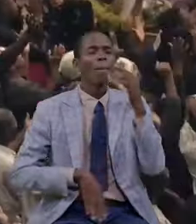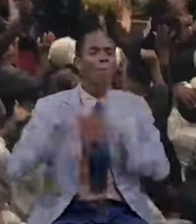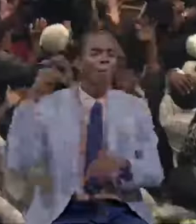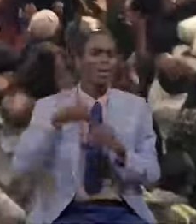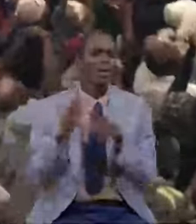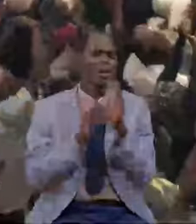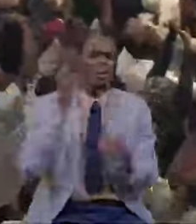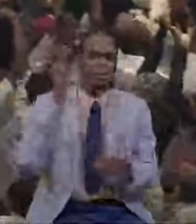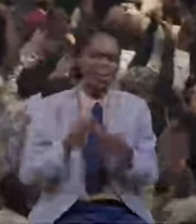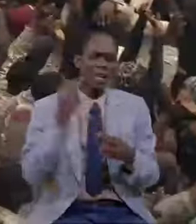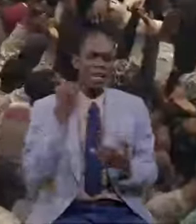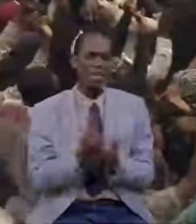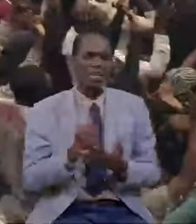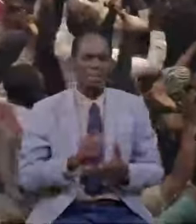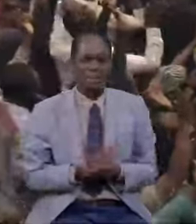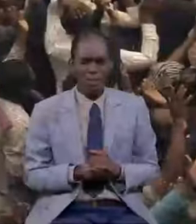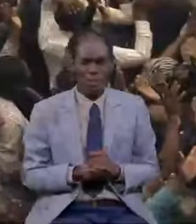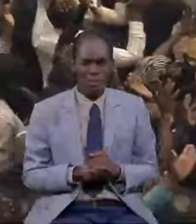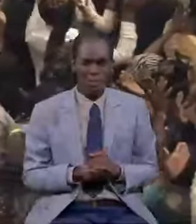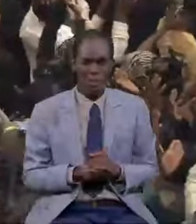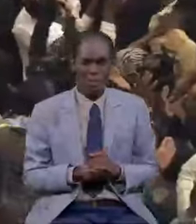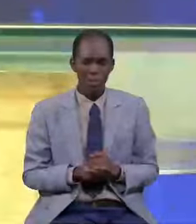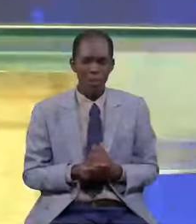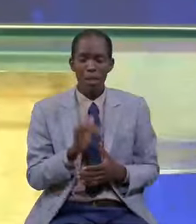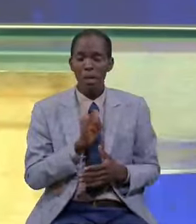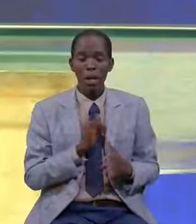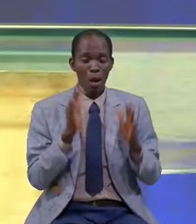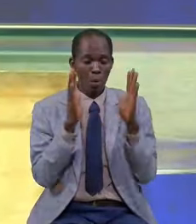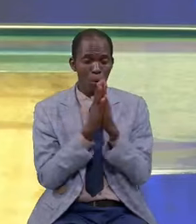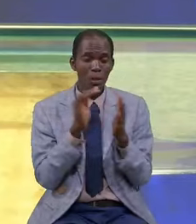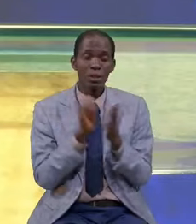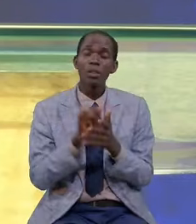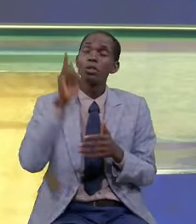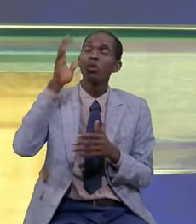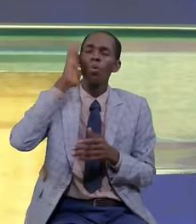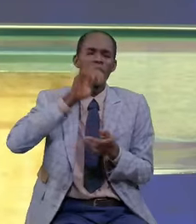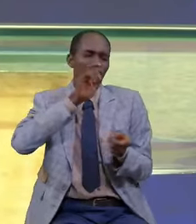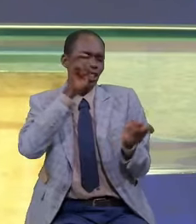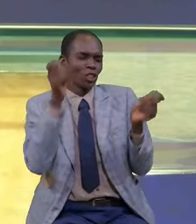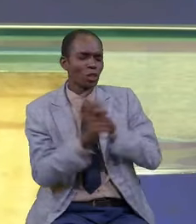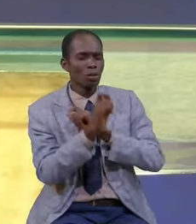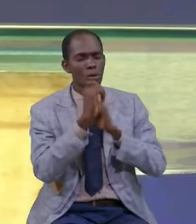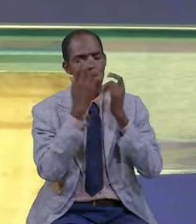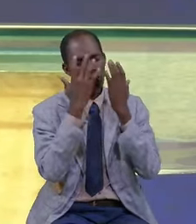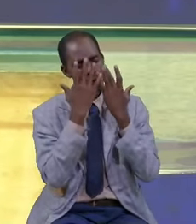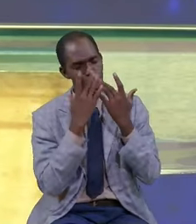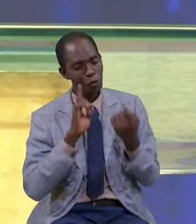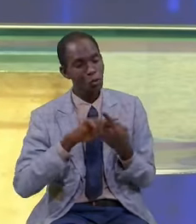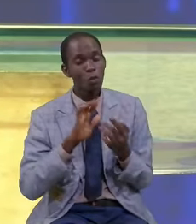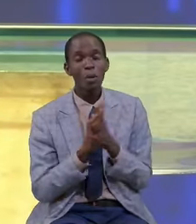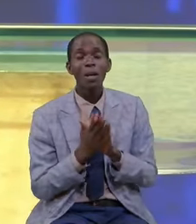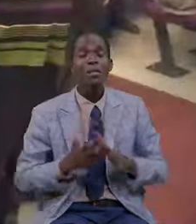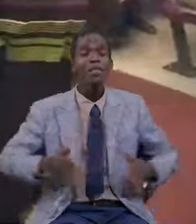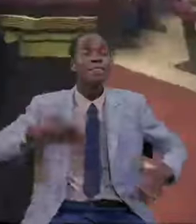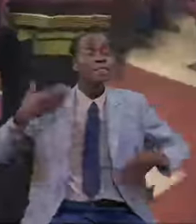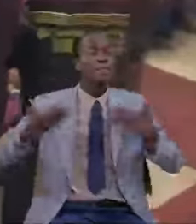de Jésus-Christ. Je prie, Seigneur, que tu transformes leur tristesse en joie. Essuie